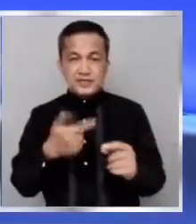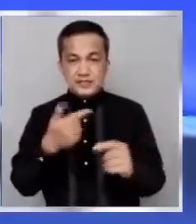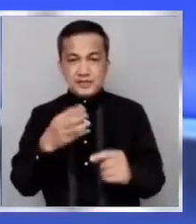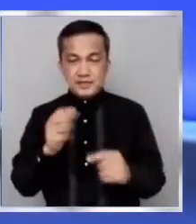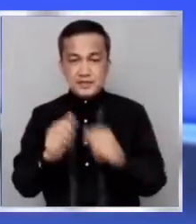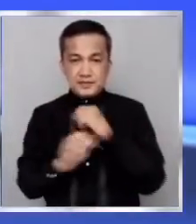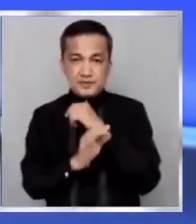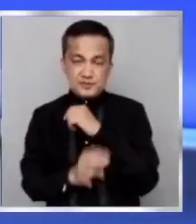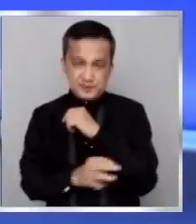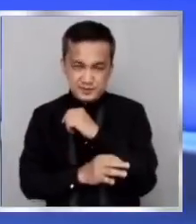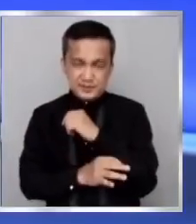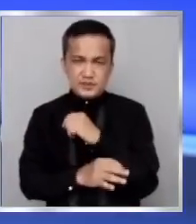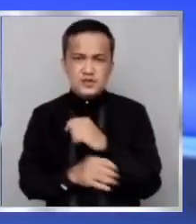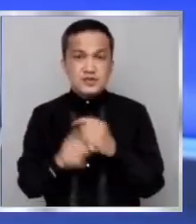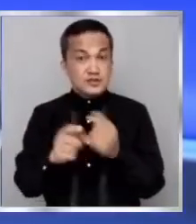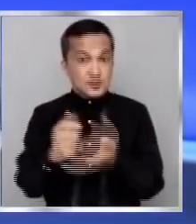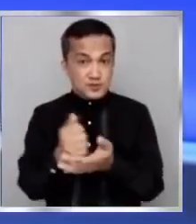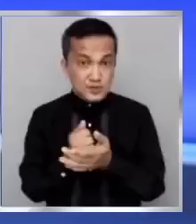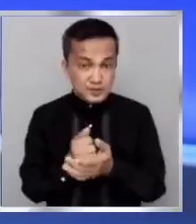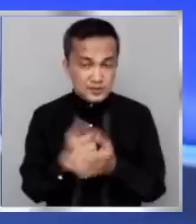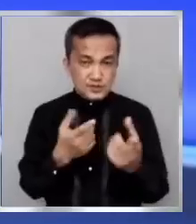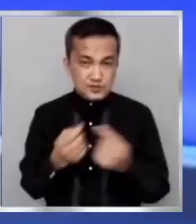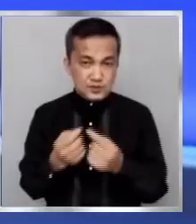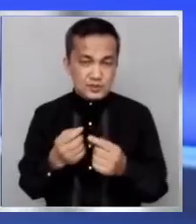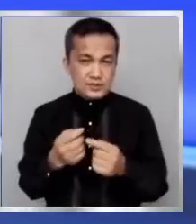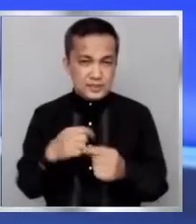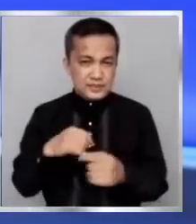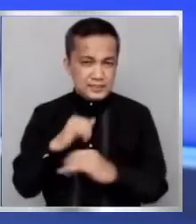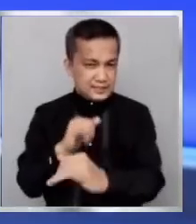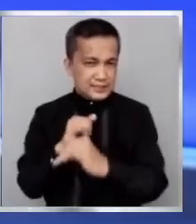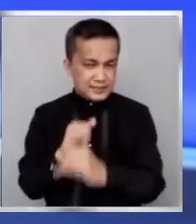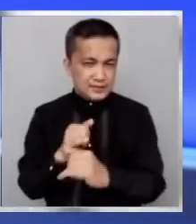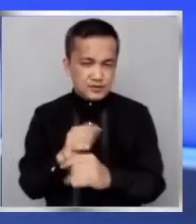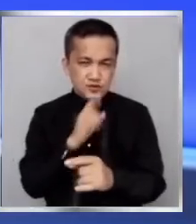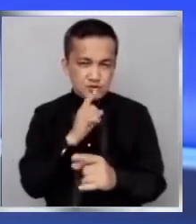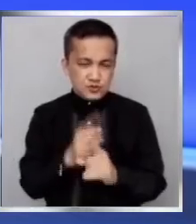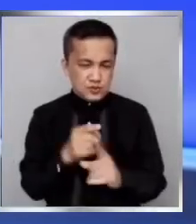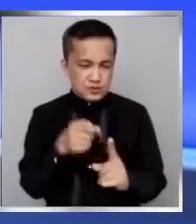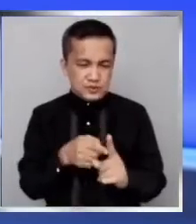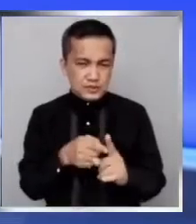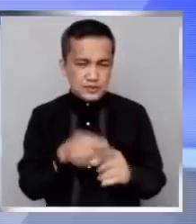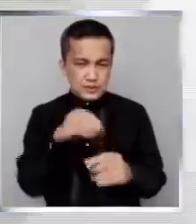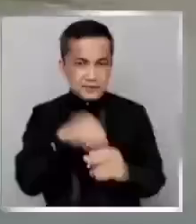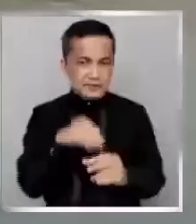ninyo, tutuparin din natin ang talagang pinag-iipunan niya.